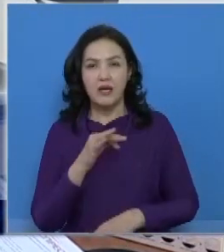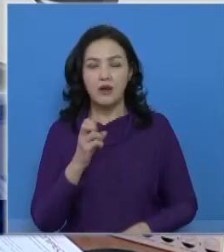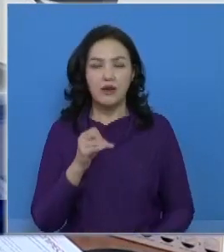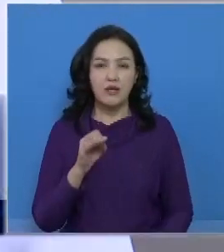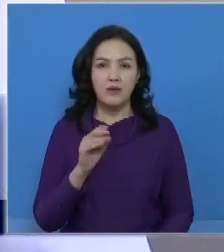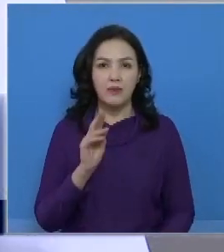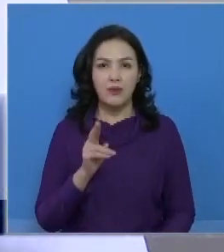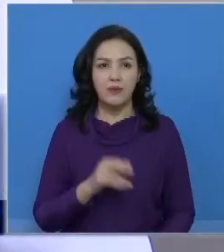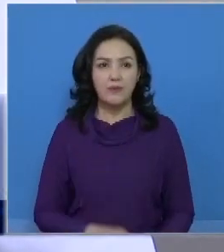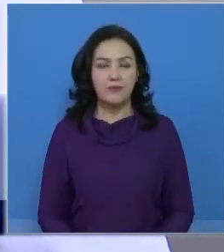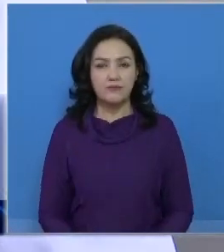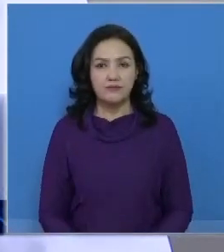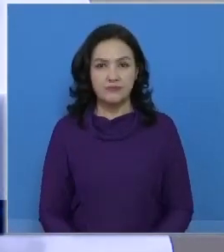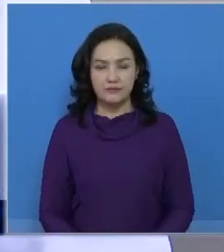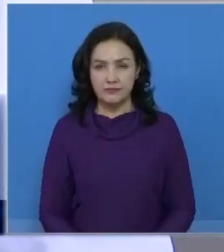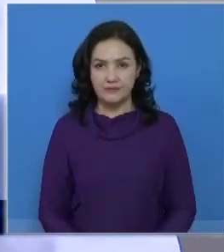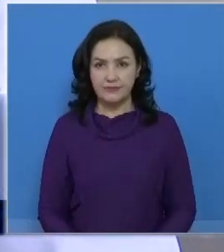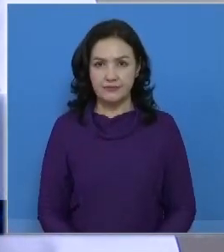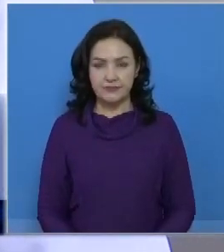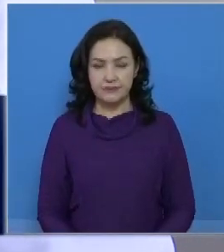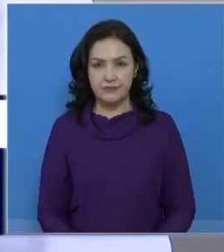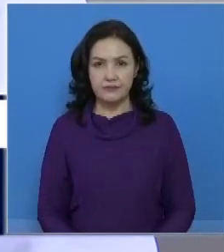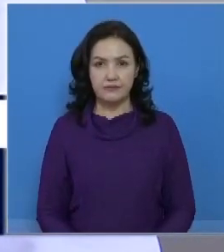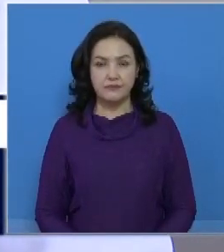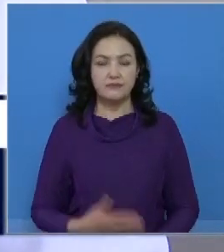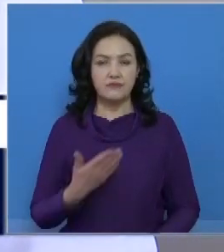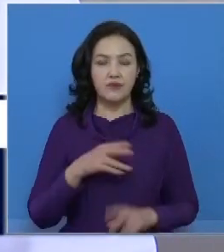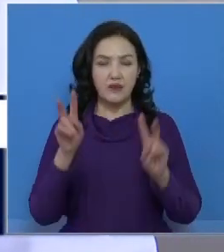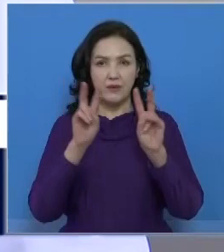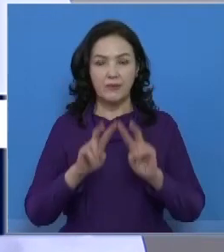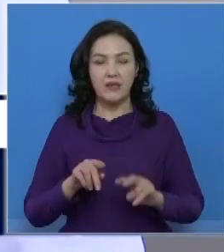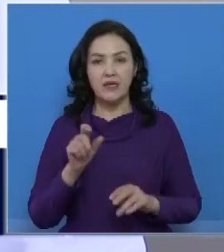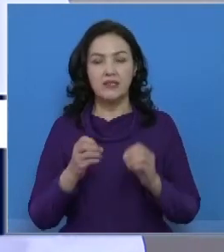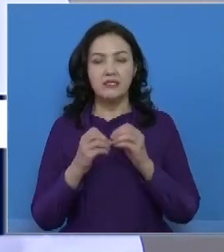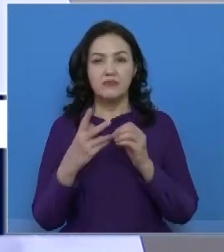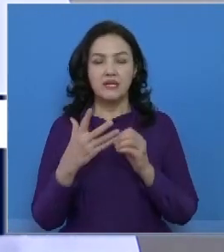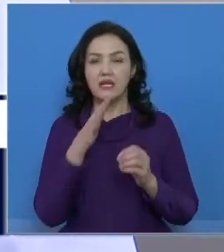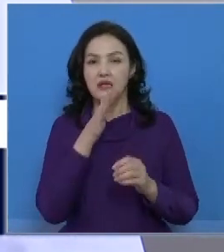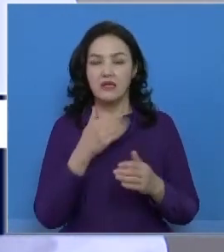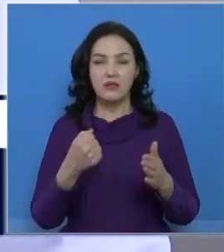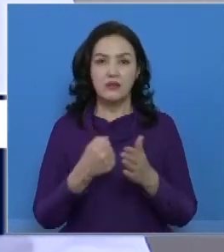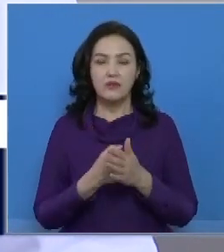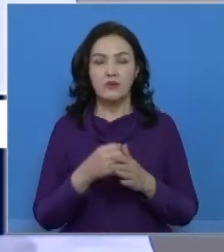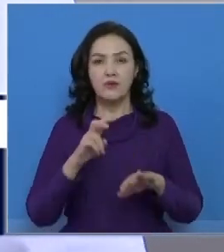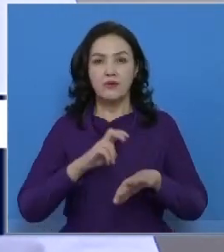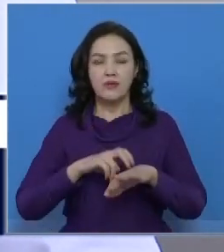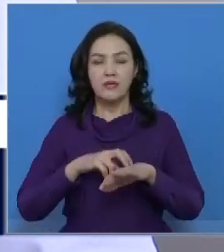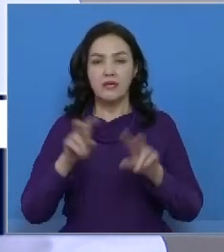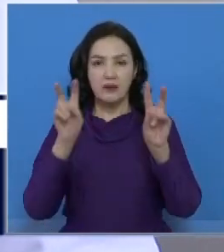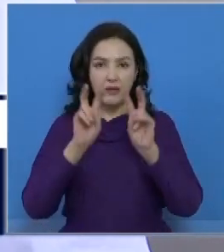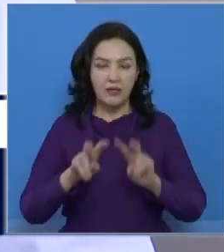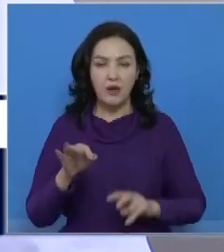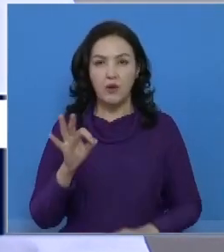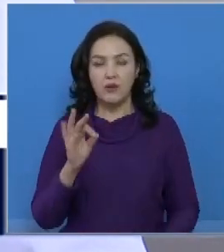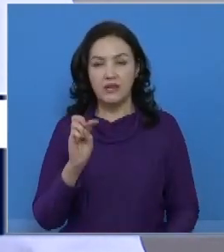слизистых оболочек помнишь само собой фертильный мы обследуем пациента с 15 лет в основном идет до врачебной профосмотр